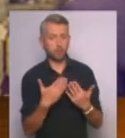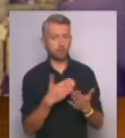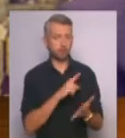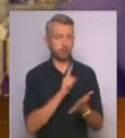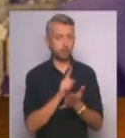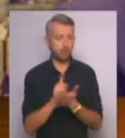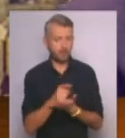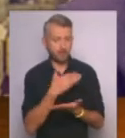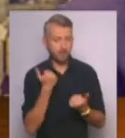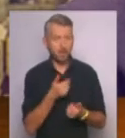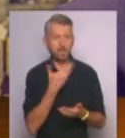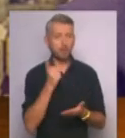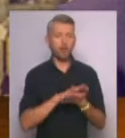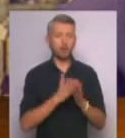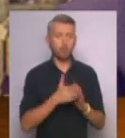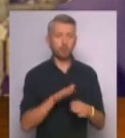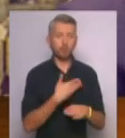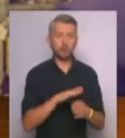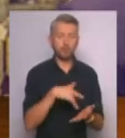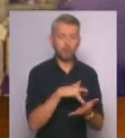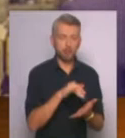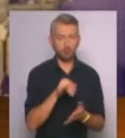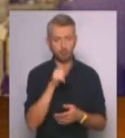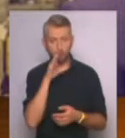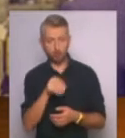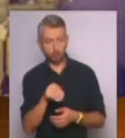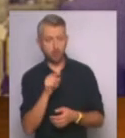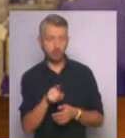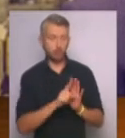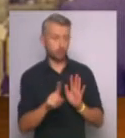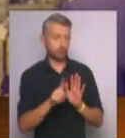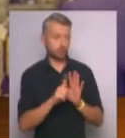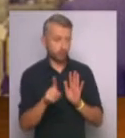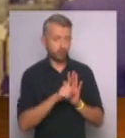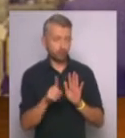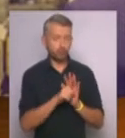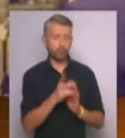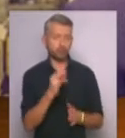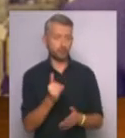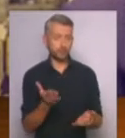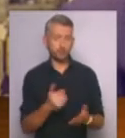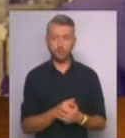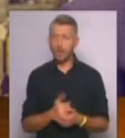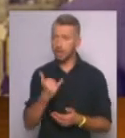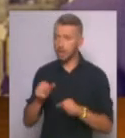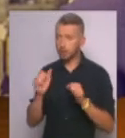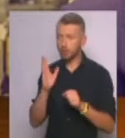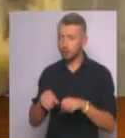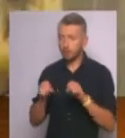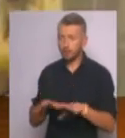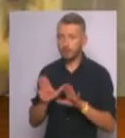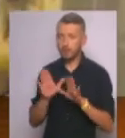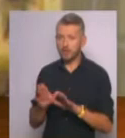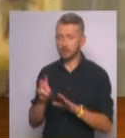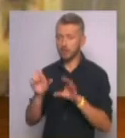зобов'язань жодних. Да, немає договору між містом і перевізниками. І вони курсують, їздять, але... Зараз це можна буде врегулювати тільки виключно